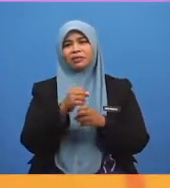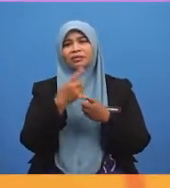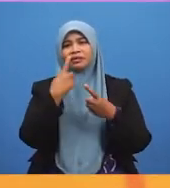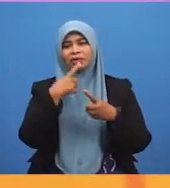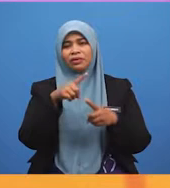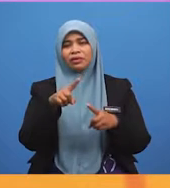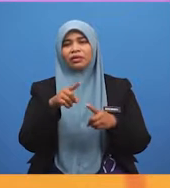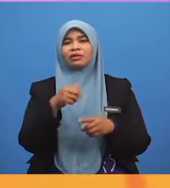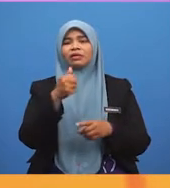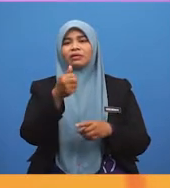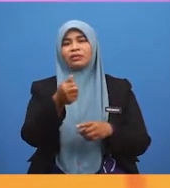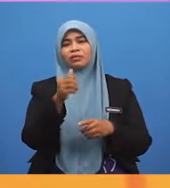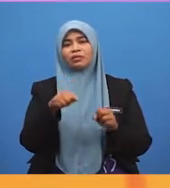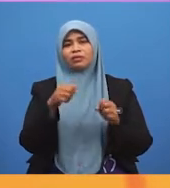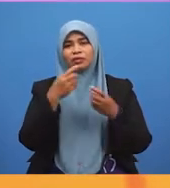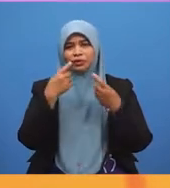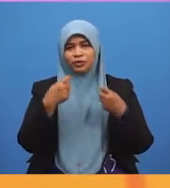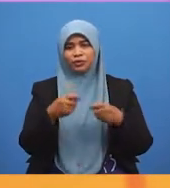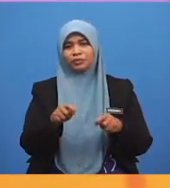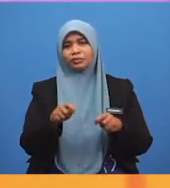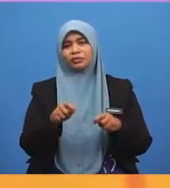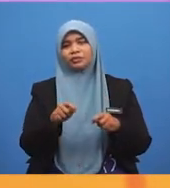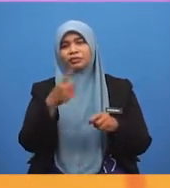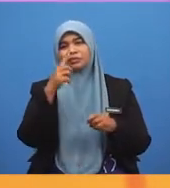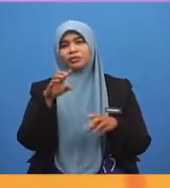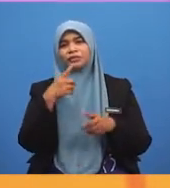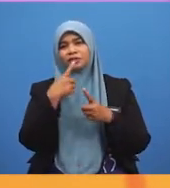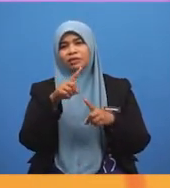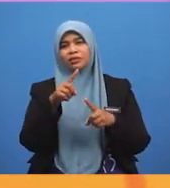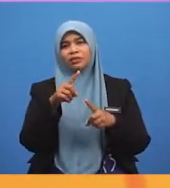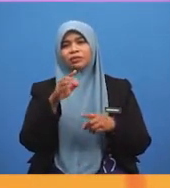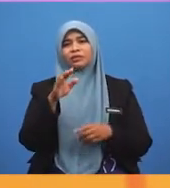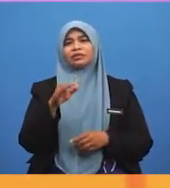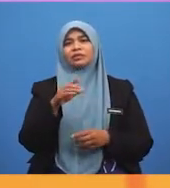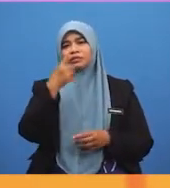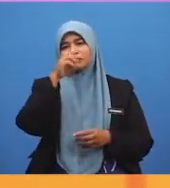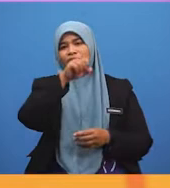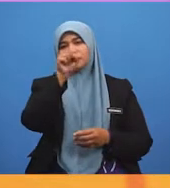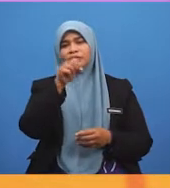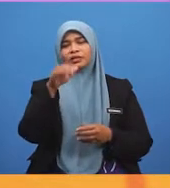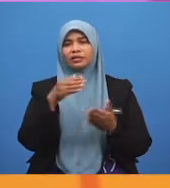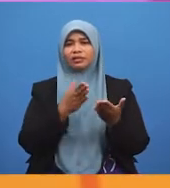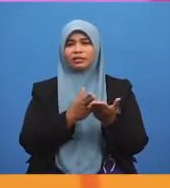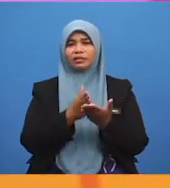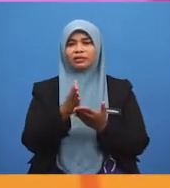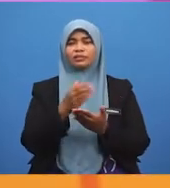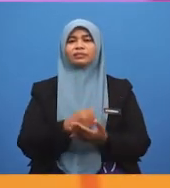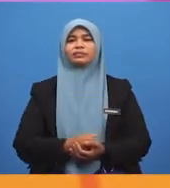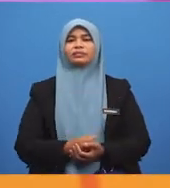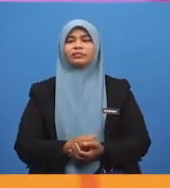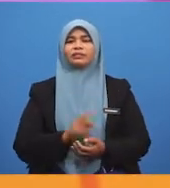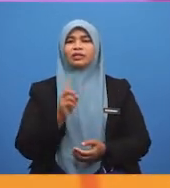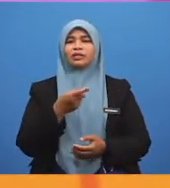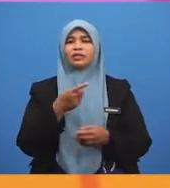tersebut, kamu boleh cuba untuk menjawab pada soalan yang seterusnya pula. Kita cuba